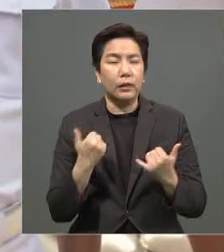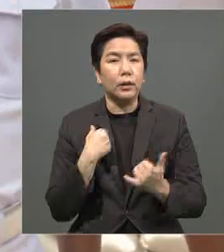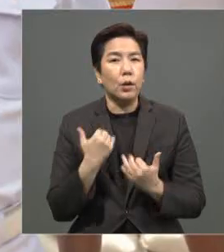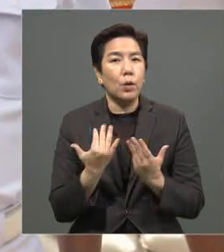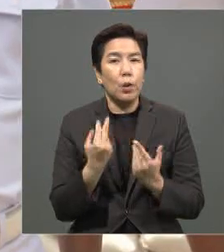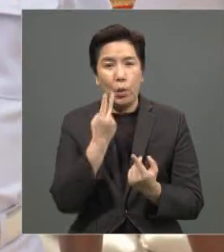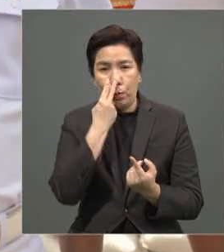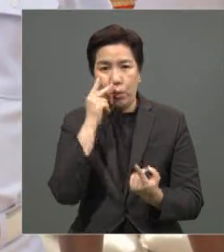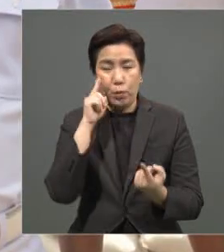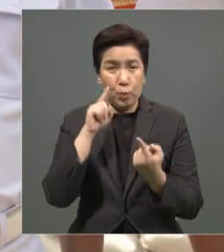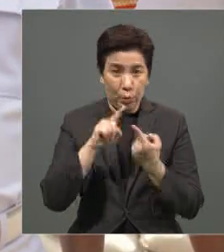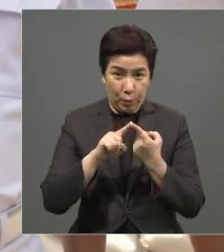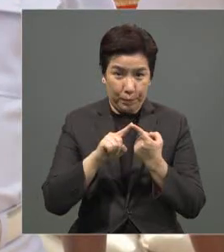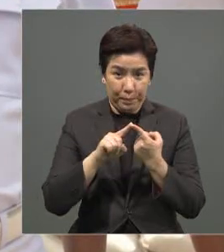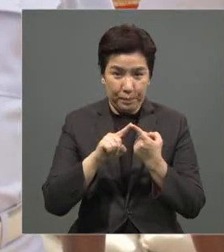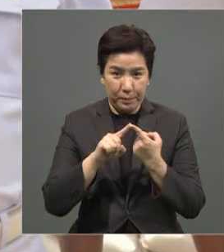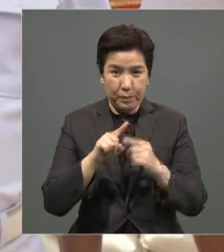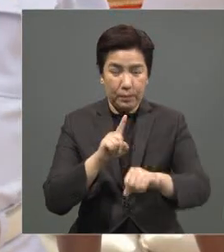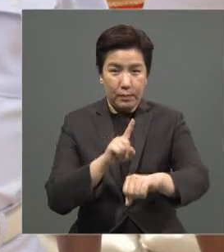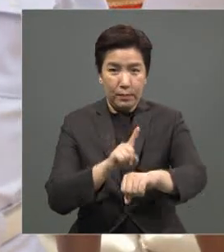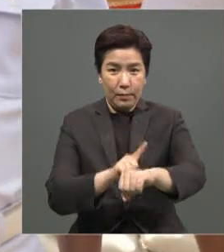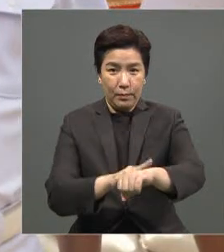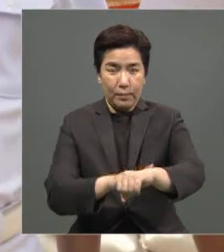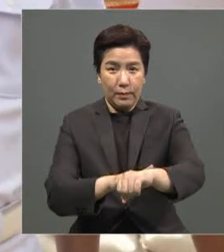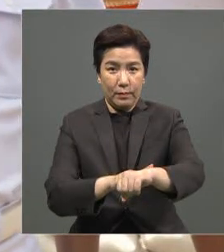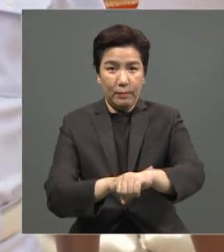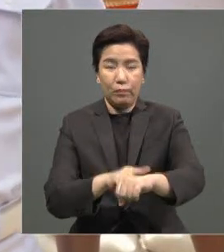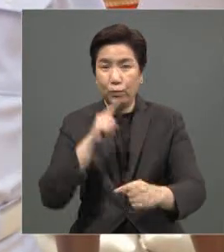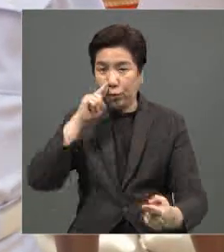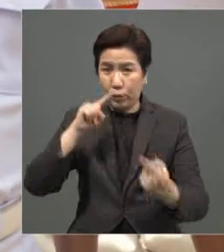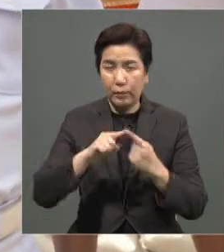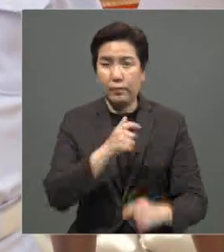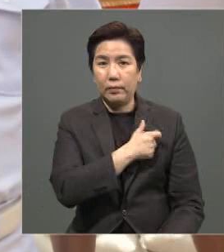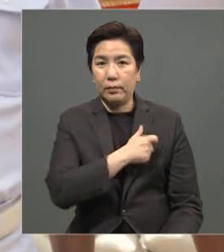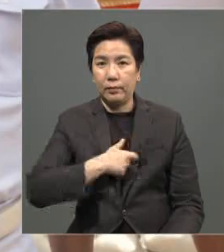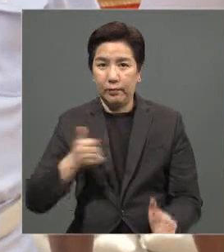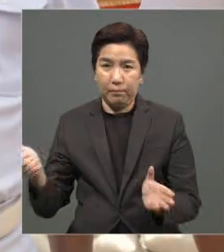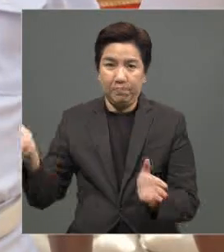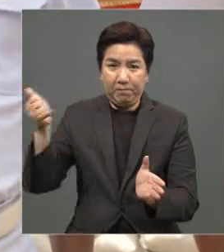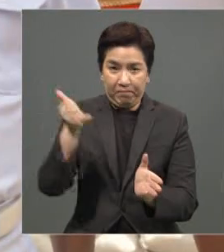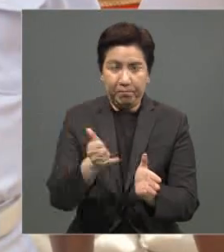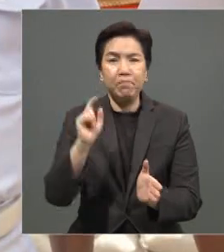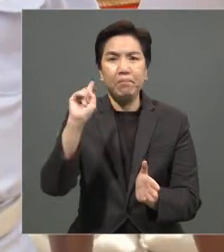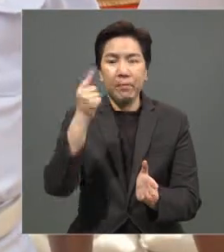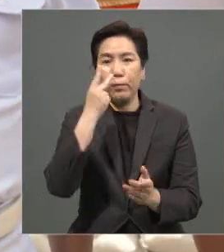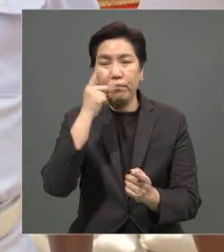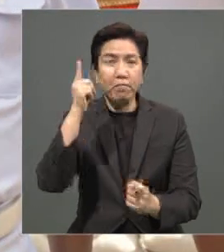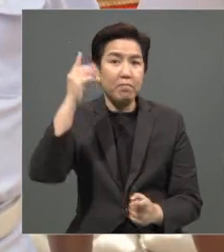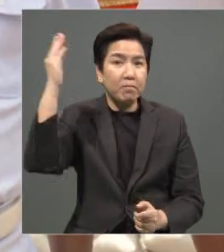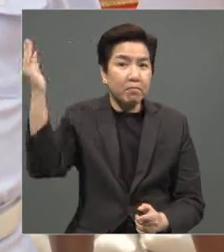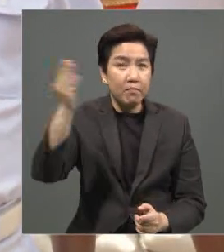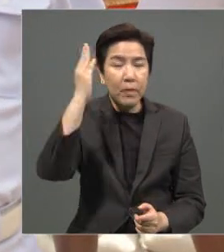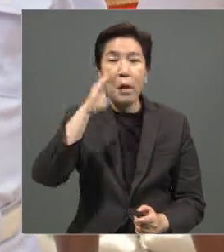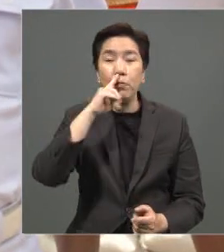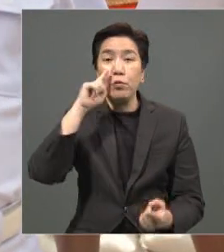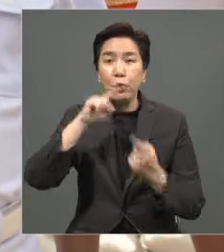กันในช่วงเวลาเสด็จพระราชดำเนินจริงๆอีกครั้งหนึ่งนะครับว่าสภาพอากาศถ้าเป็น